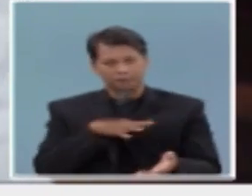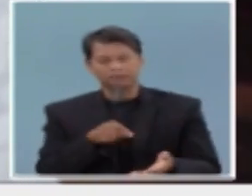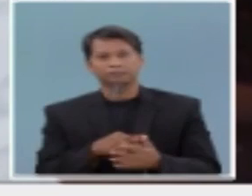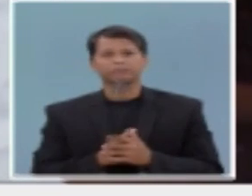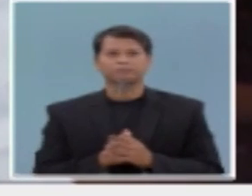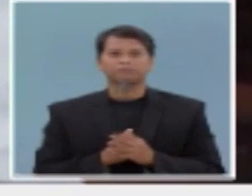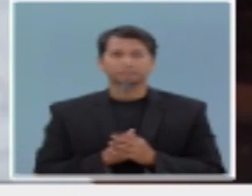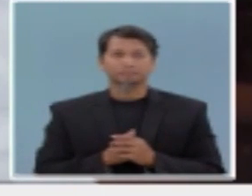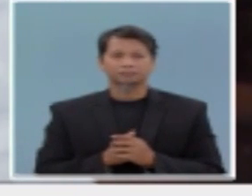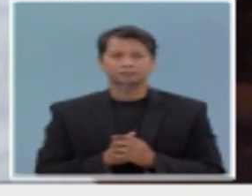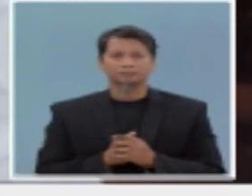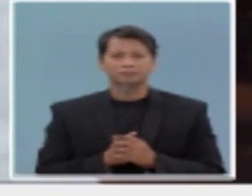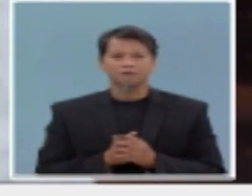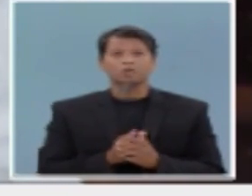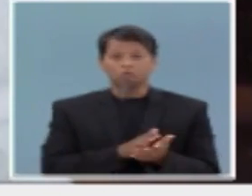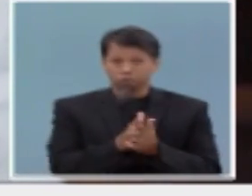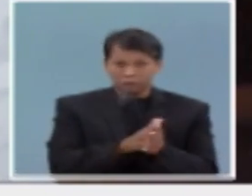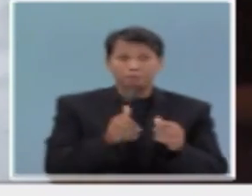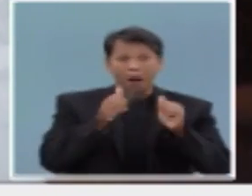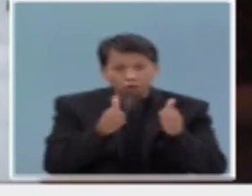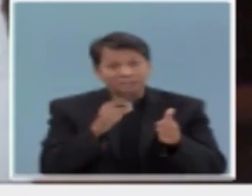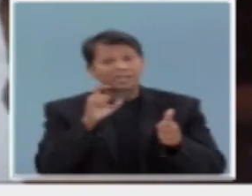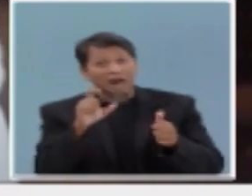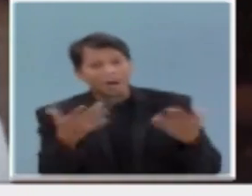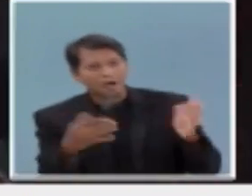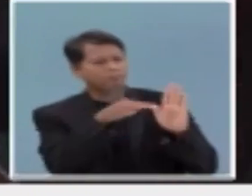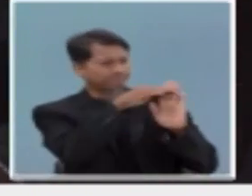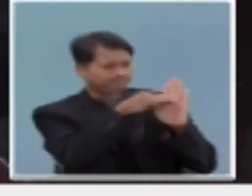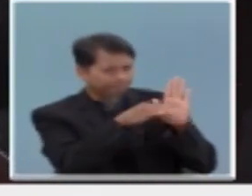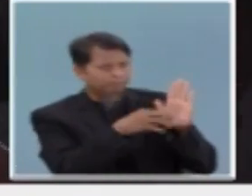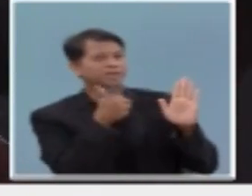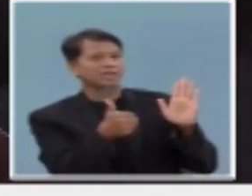Selain mencuci tangan dengan benar, ada beberapa hal lagi yang bisa kita lakukan.